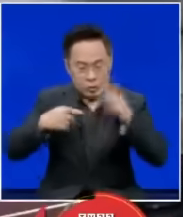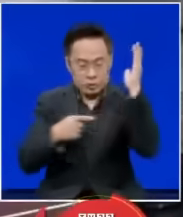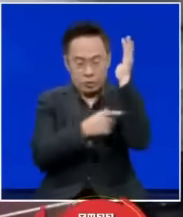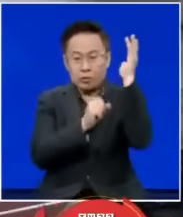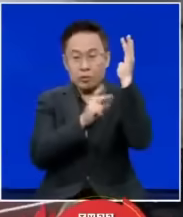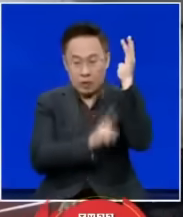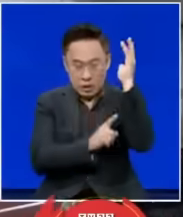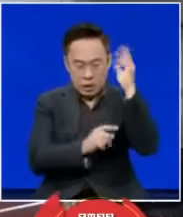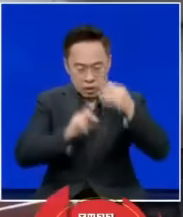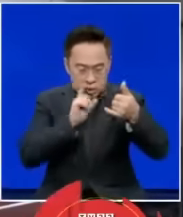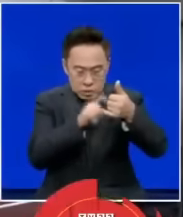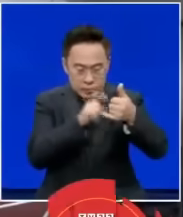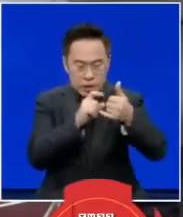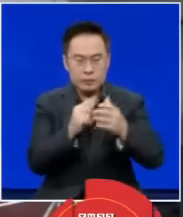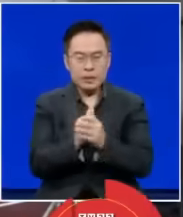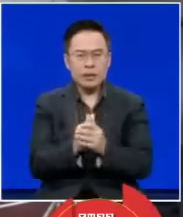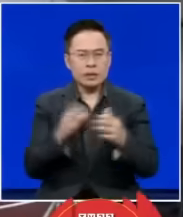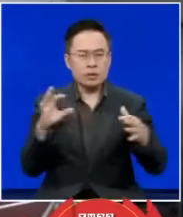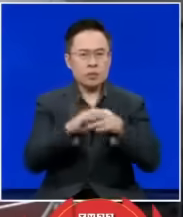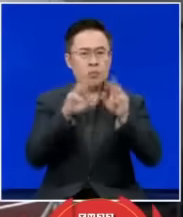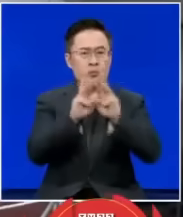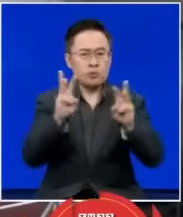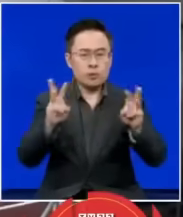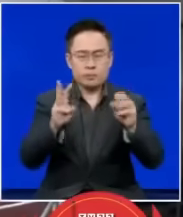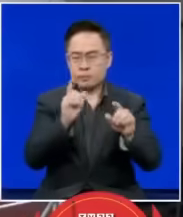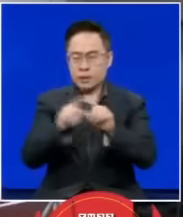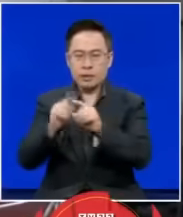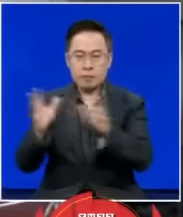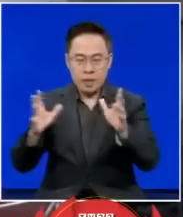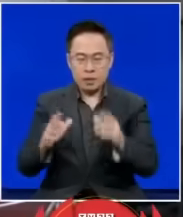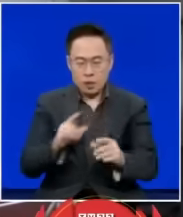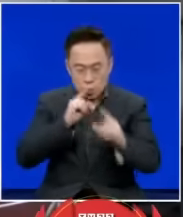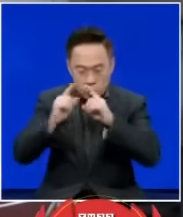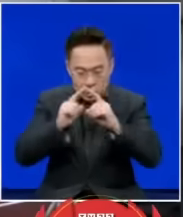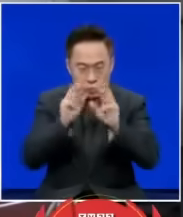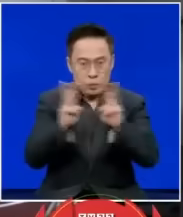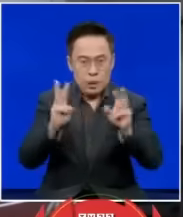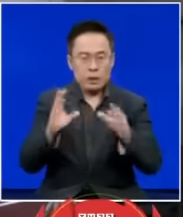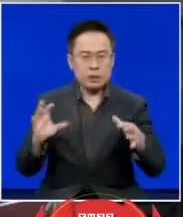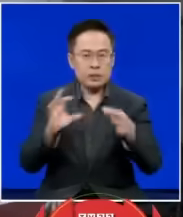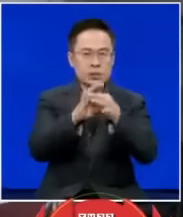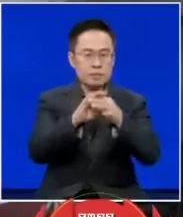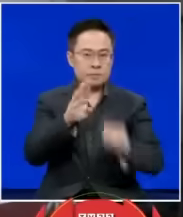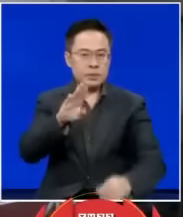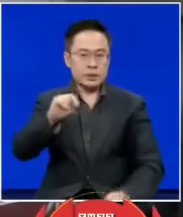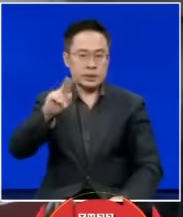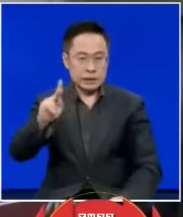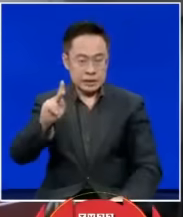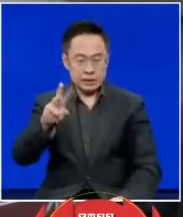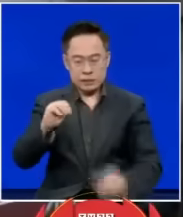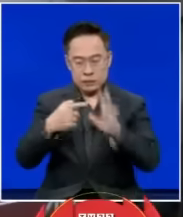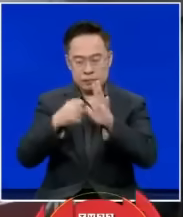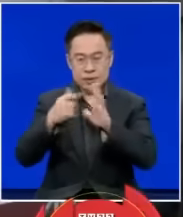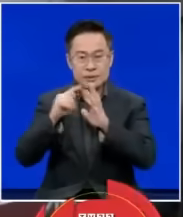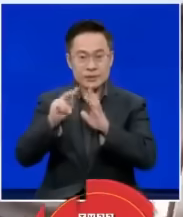สงขลาเนี่ยเคยสอบสวนจับกุมคดีเว็บพนันหลายเว็บแล้วก็ไปพบว่ามีความเชื่อมโยงกับ BNK Master แล้วก็ไปเจ